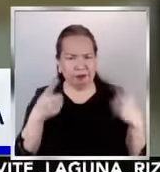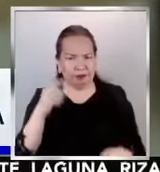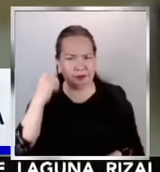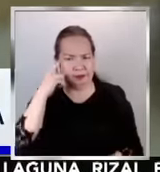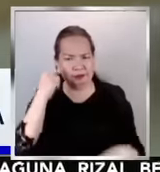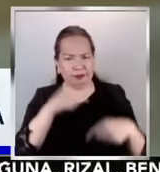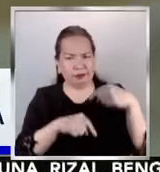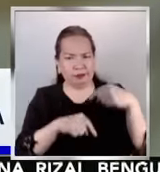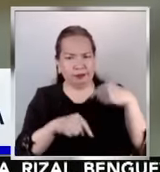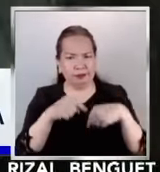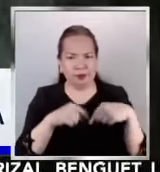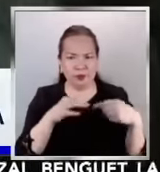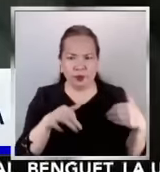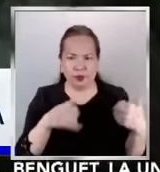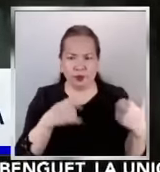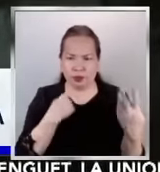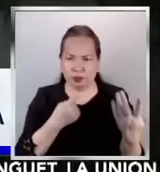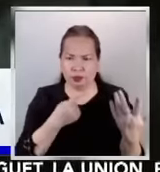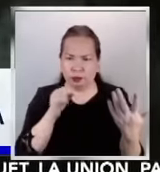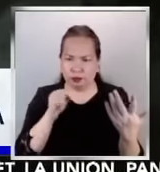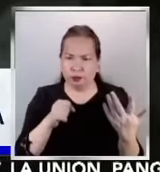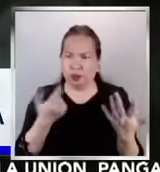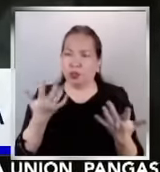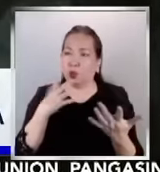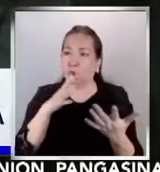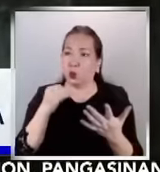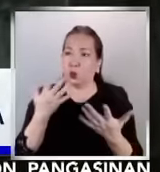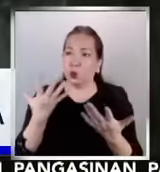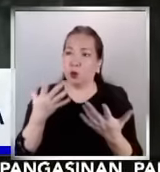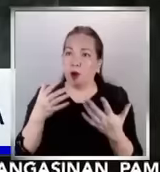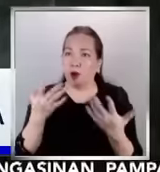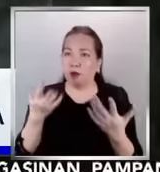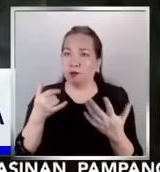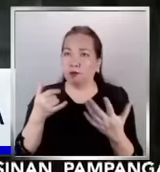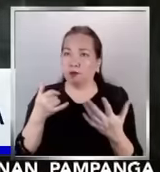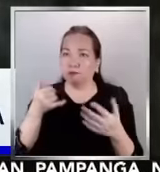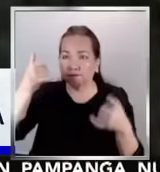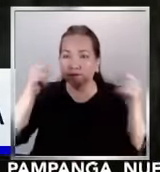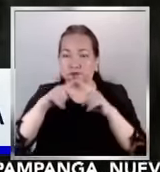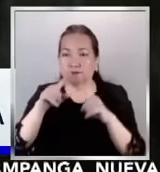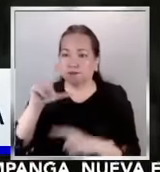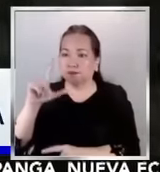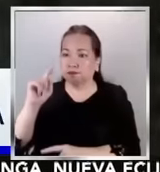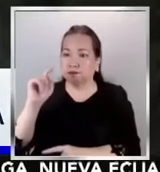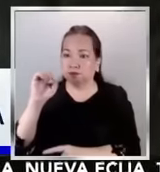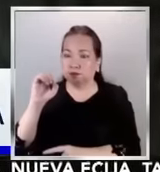kakayanan daw naman ang mga traffic enforcers at LTO offices na